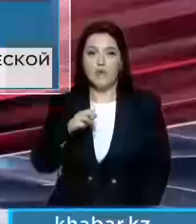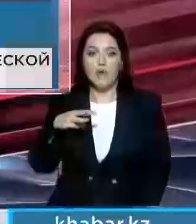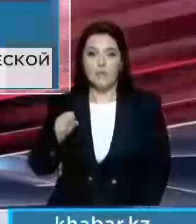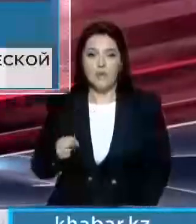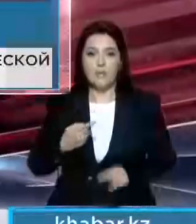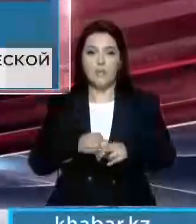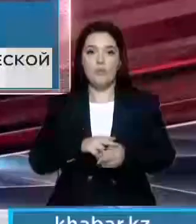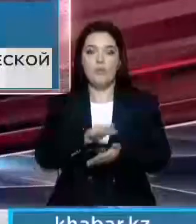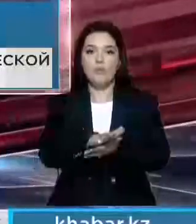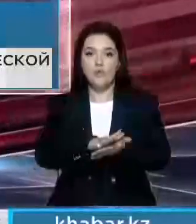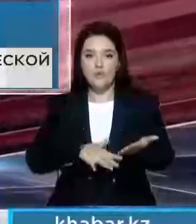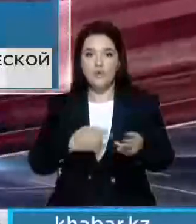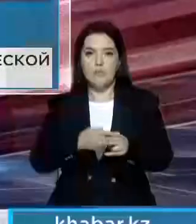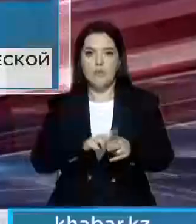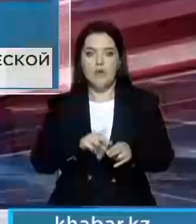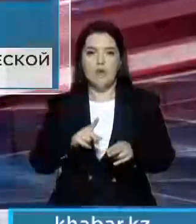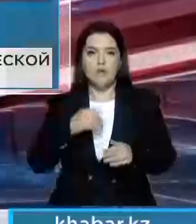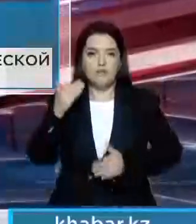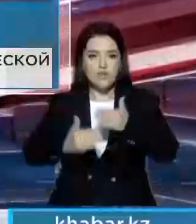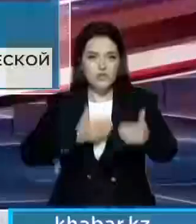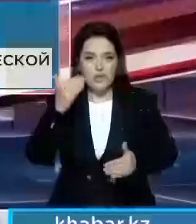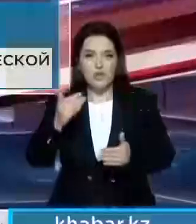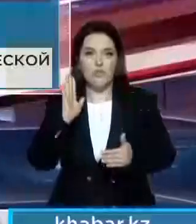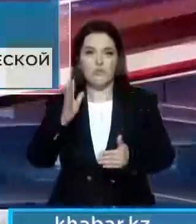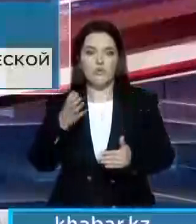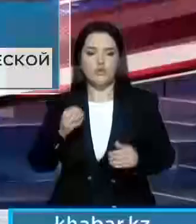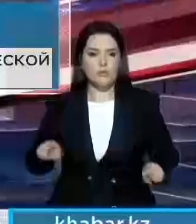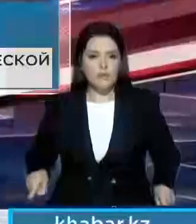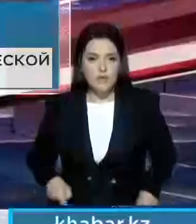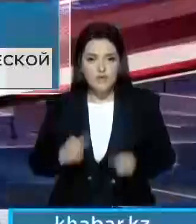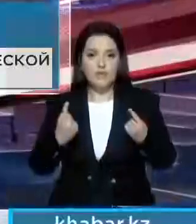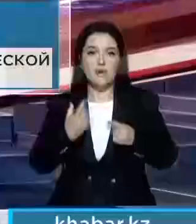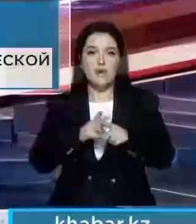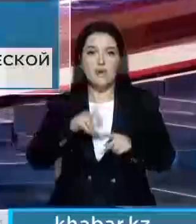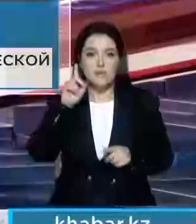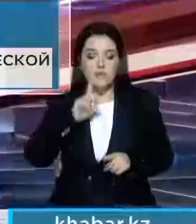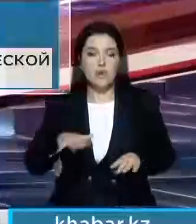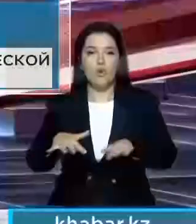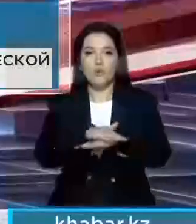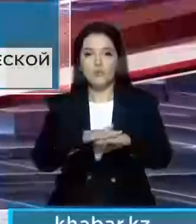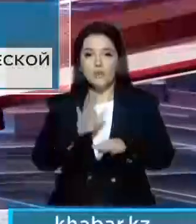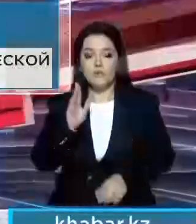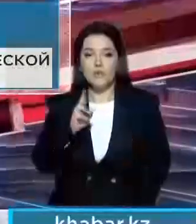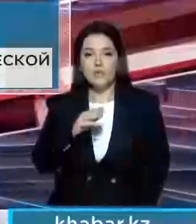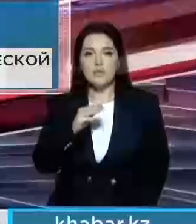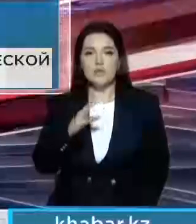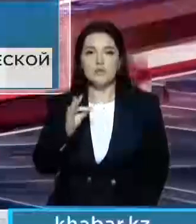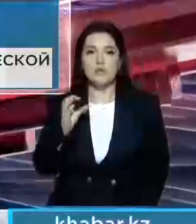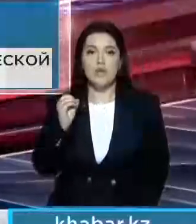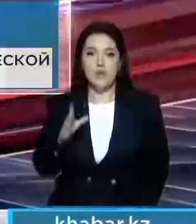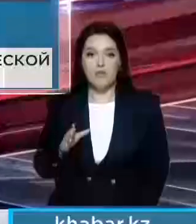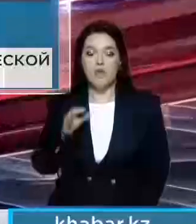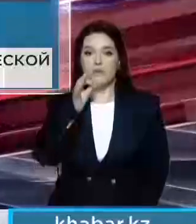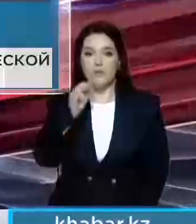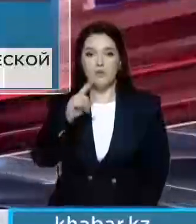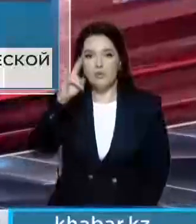посту страна продолжит неуклонное движение по пути построения еще более процветающего, гармоничного и устойчивого общества.